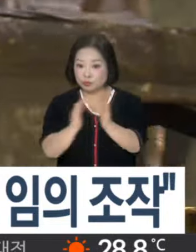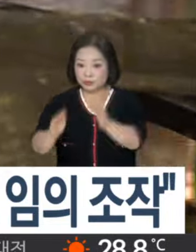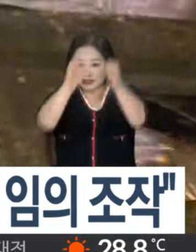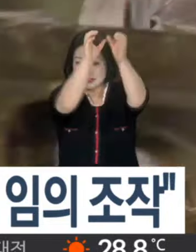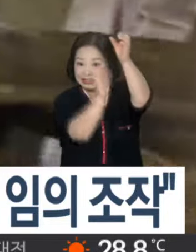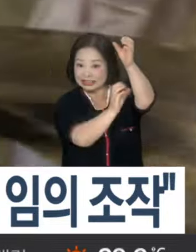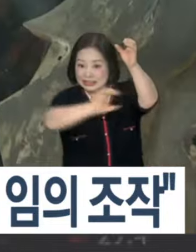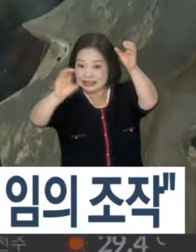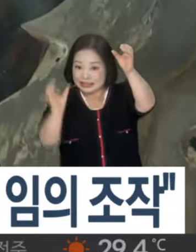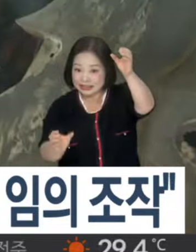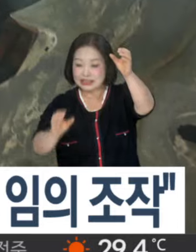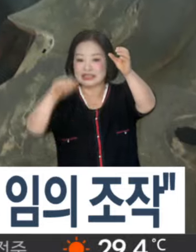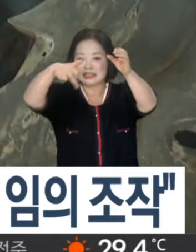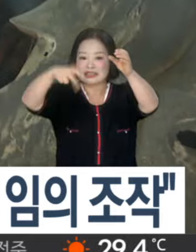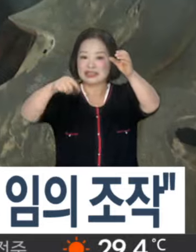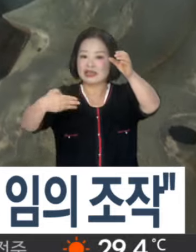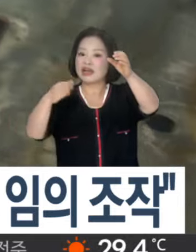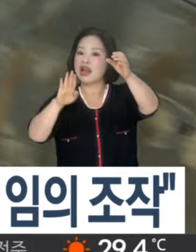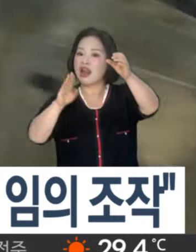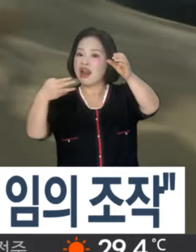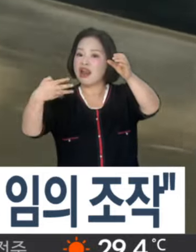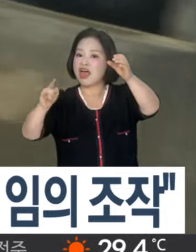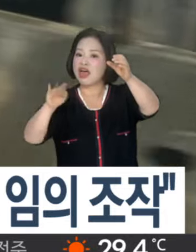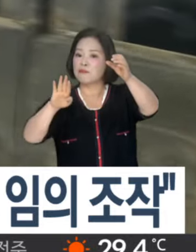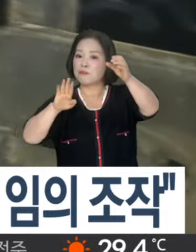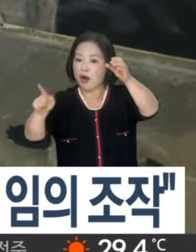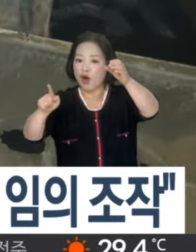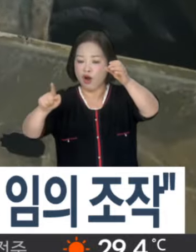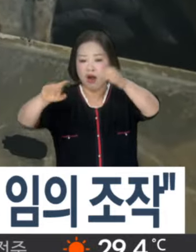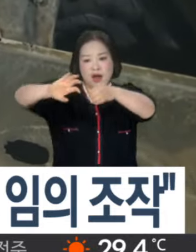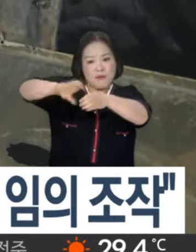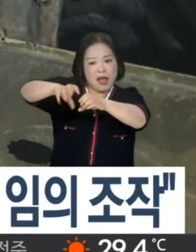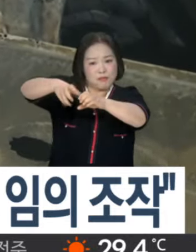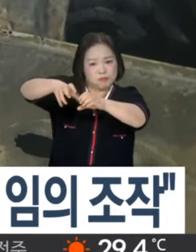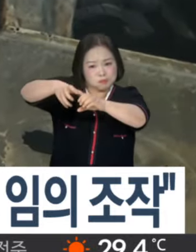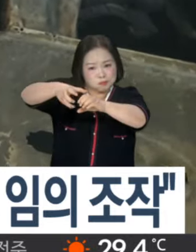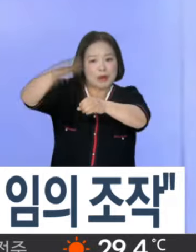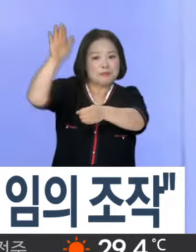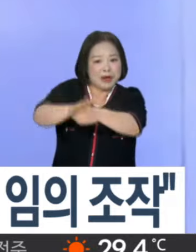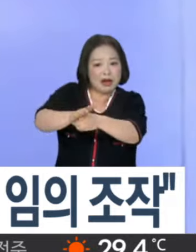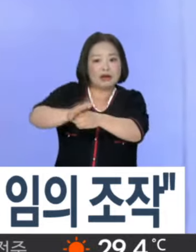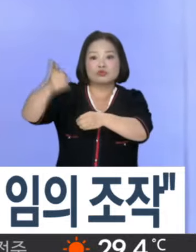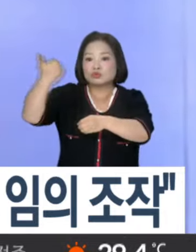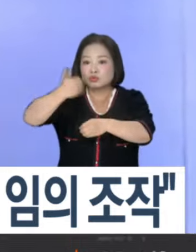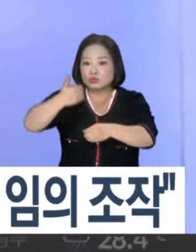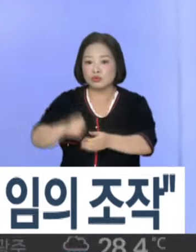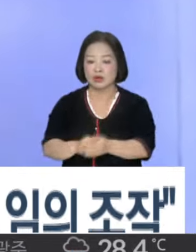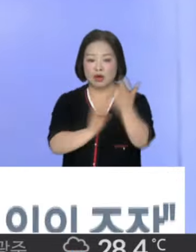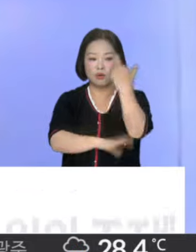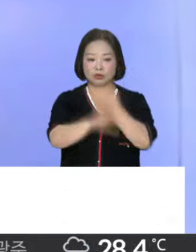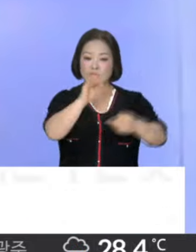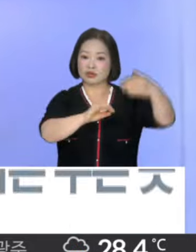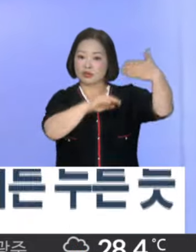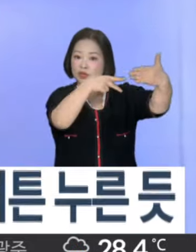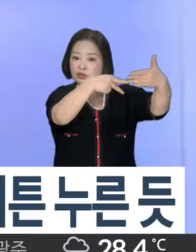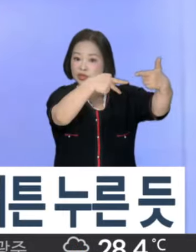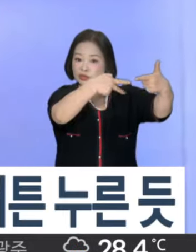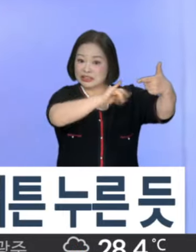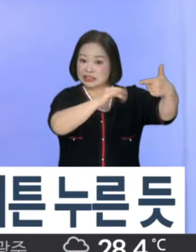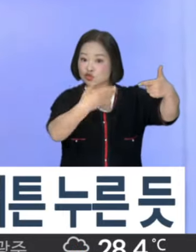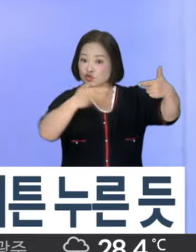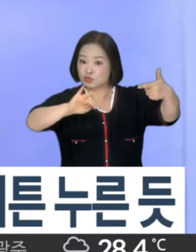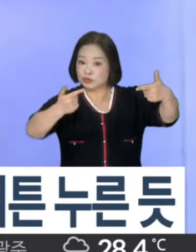설치된 클래퍼 열어 주는 핵심 밸브인 솔레노이드 밸브가 작동하지 않은 겁니다 오전 6시 9분 쯤